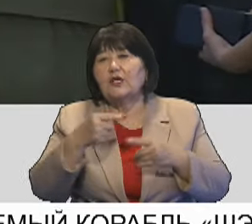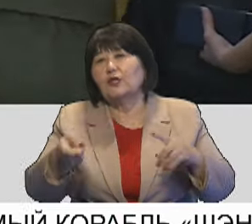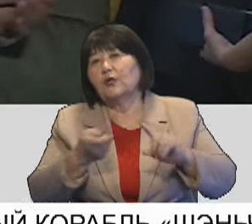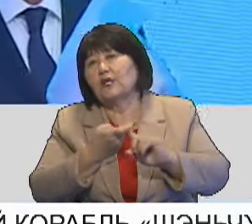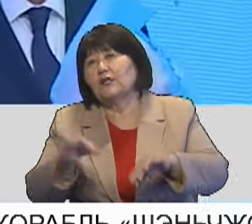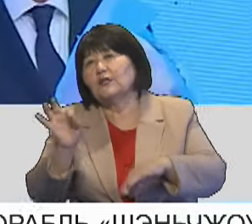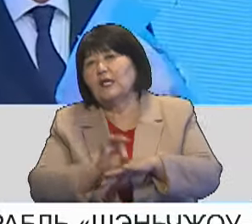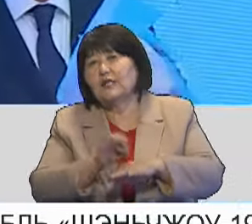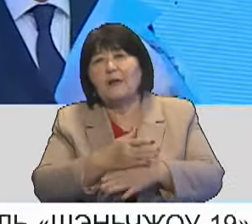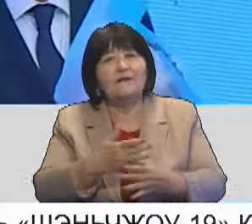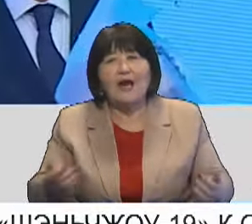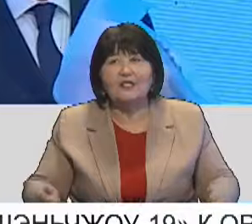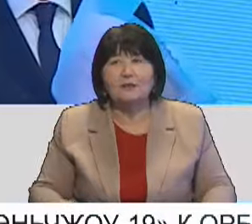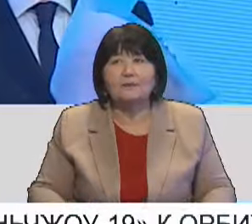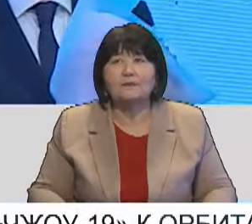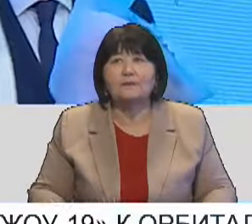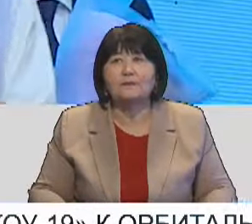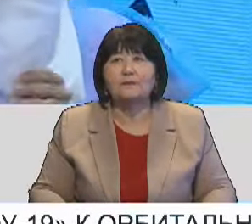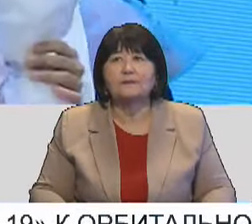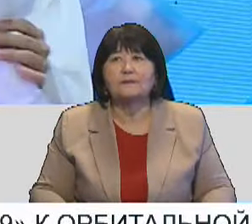инфекционных заболеваний.